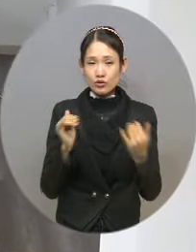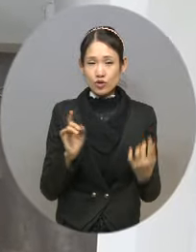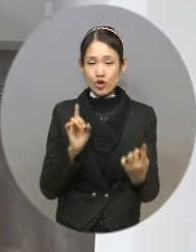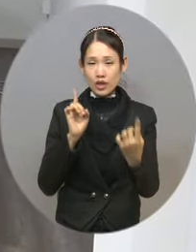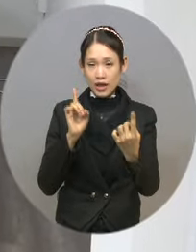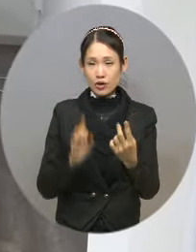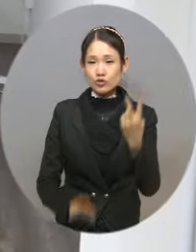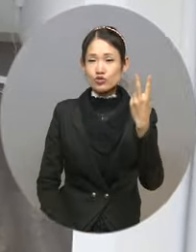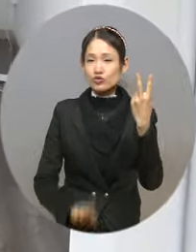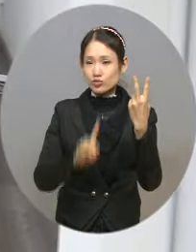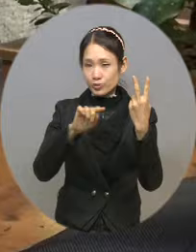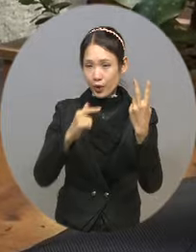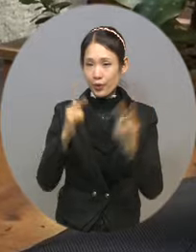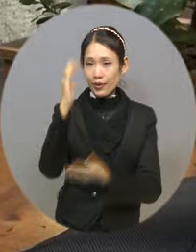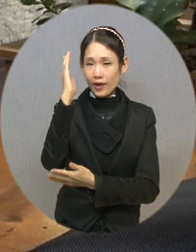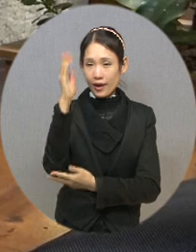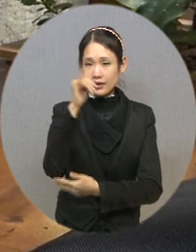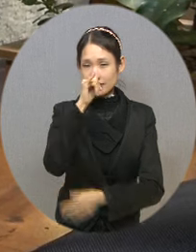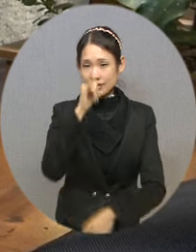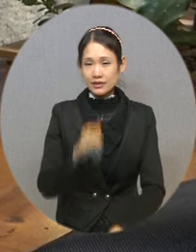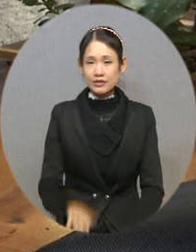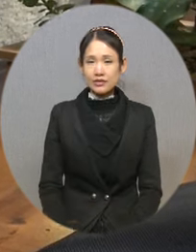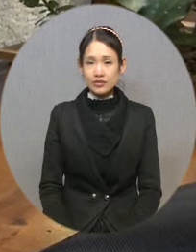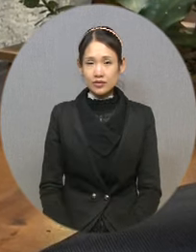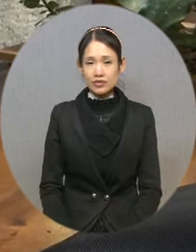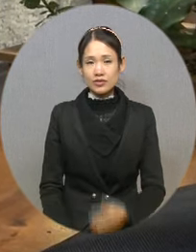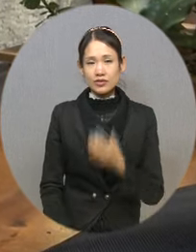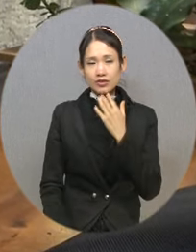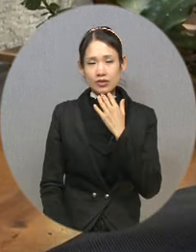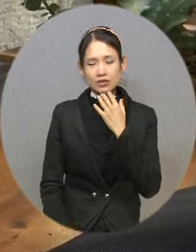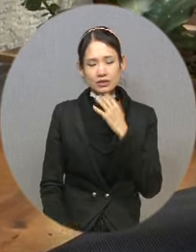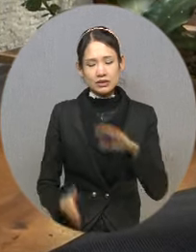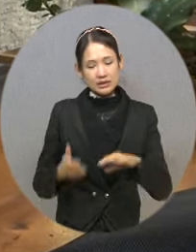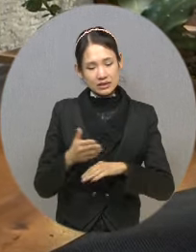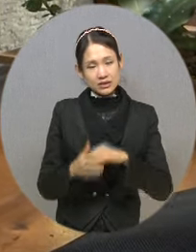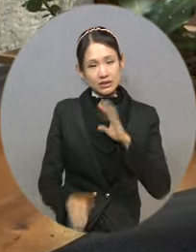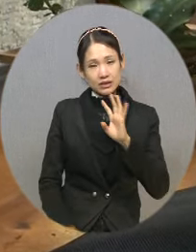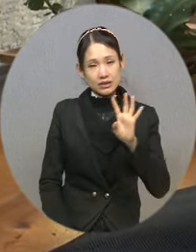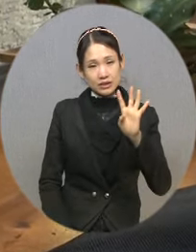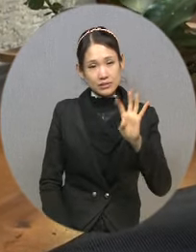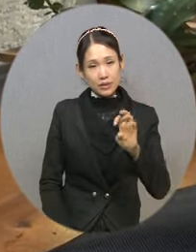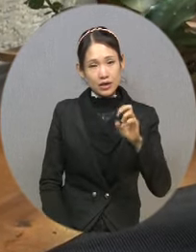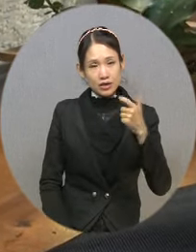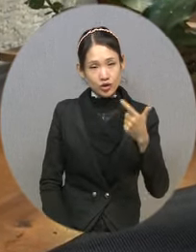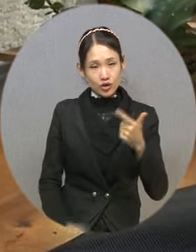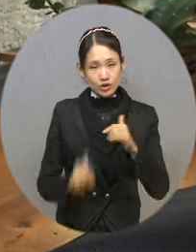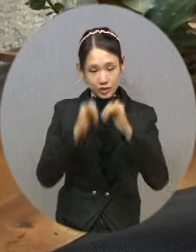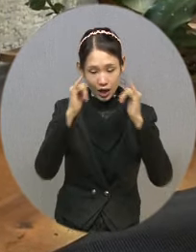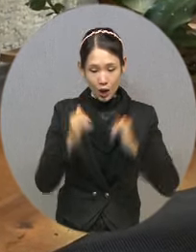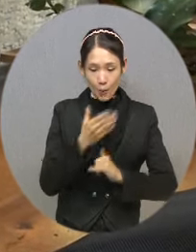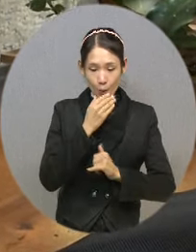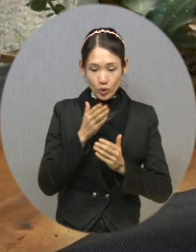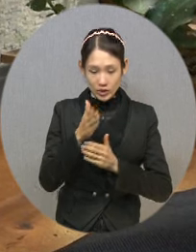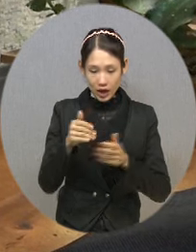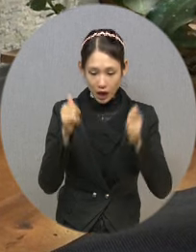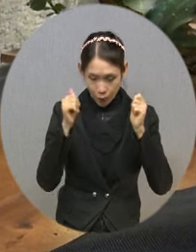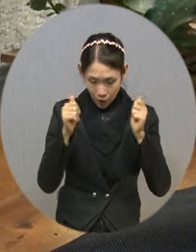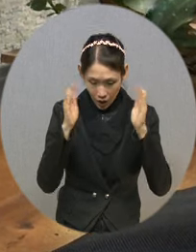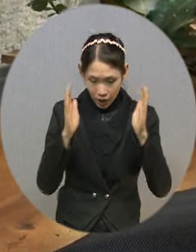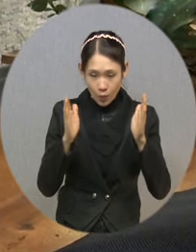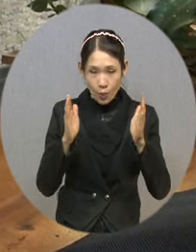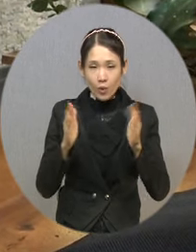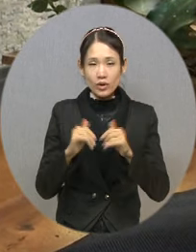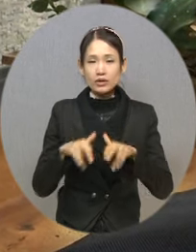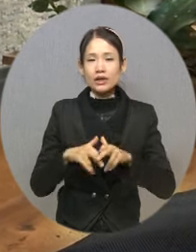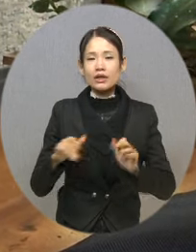번의 강의를 합니다. 늦깎이 46살에 사회복지학과 학부를 공부할 때 장애인 당사자로서의